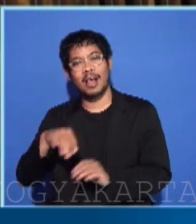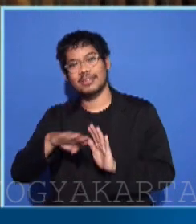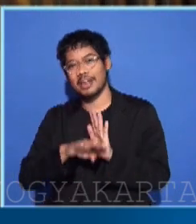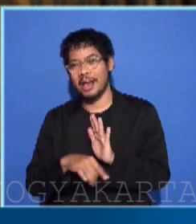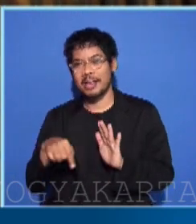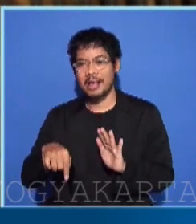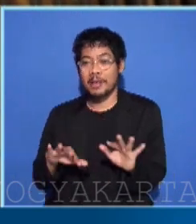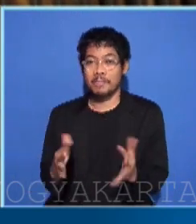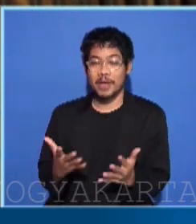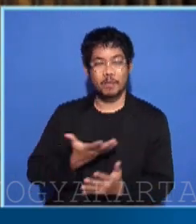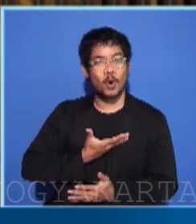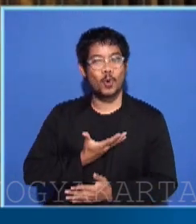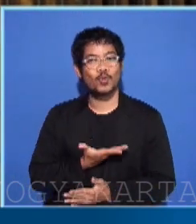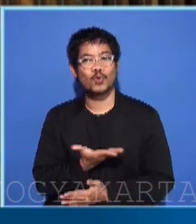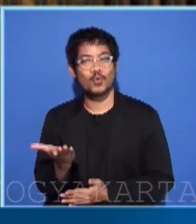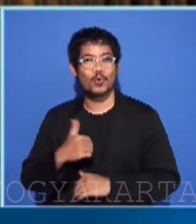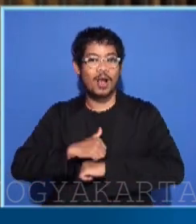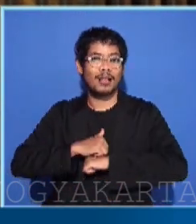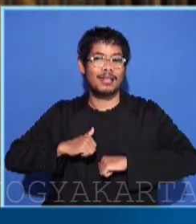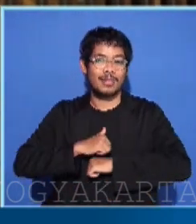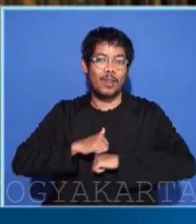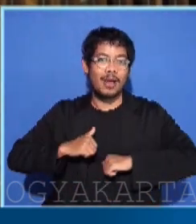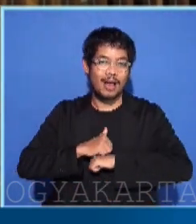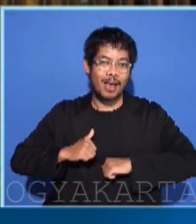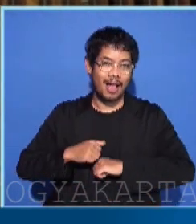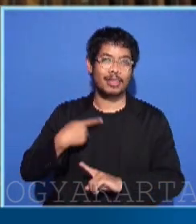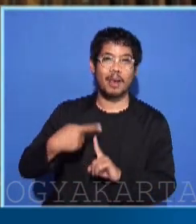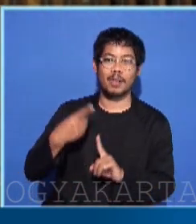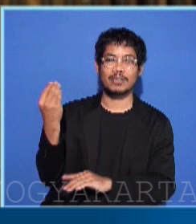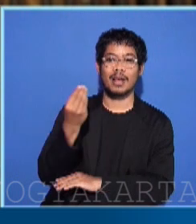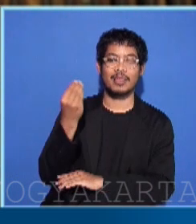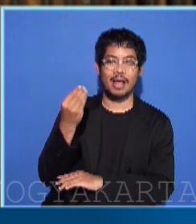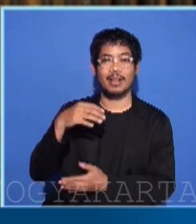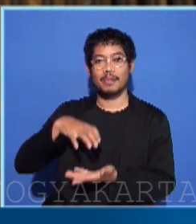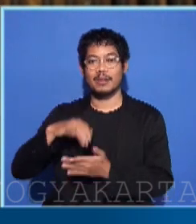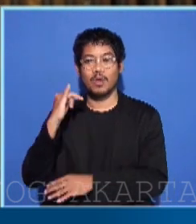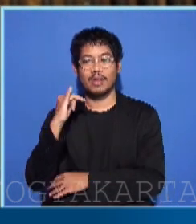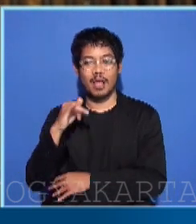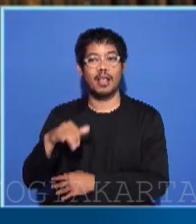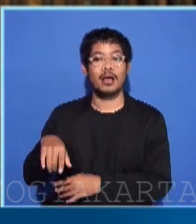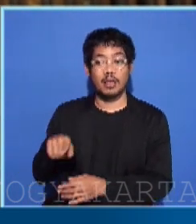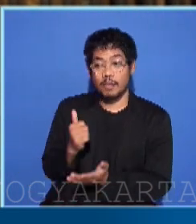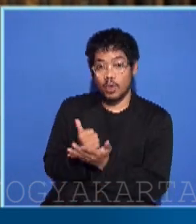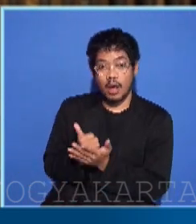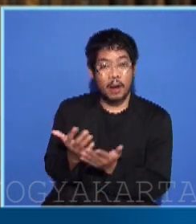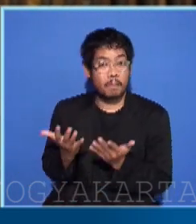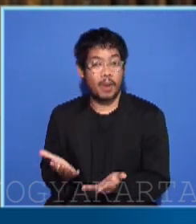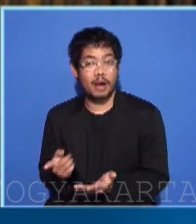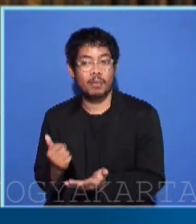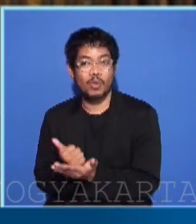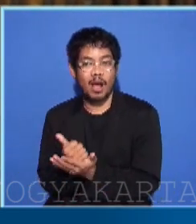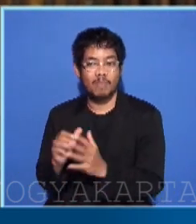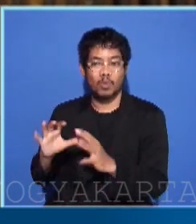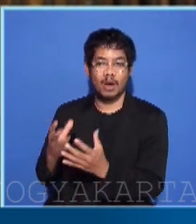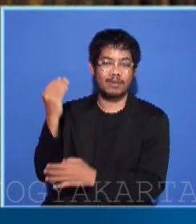mereka akan berolahraga juga akan berwisata di Jogja. Dan dampaknya nanti dunia pariwisata di Jogja